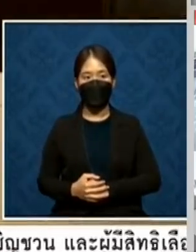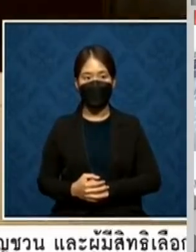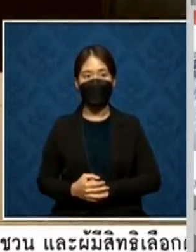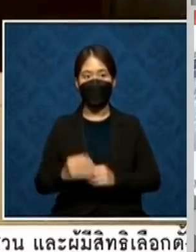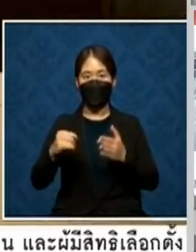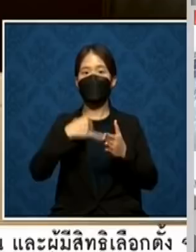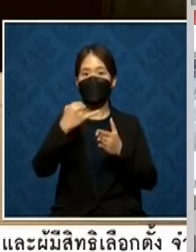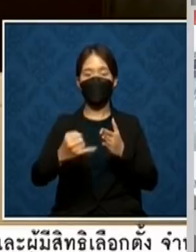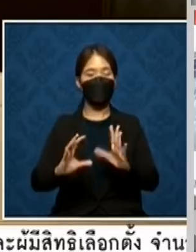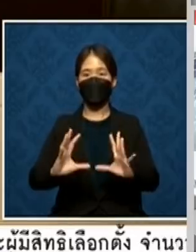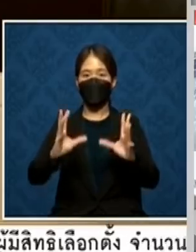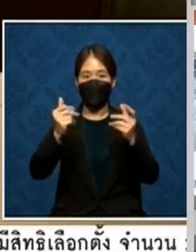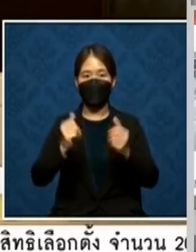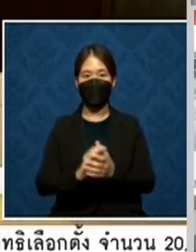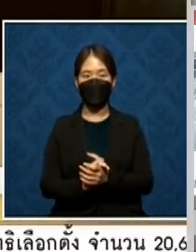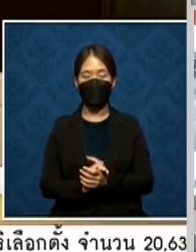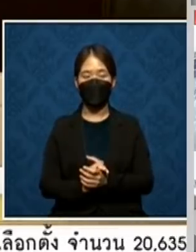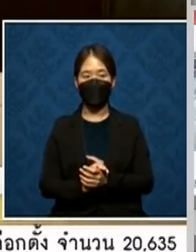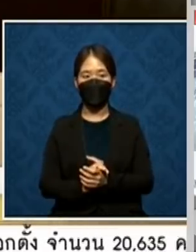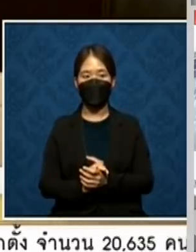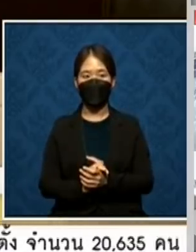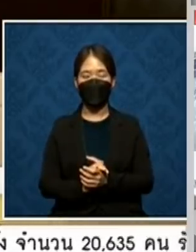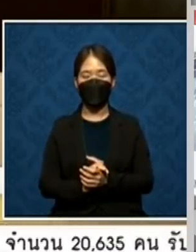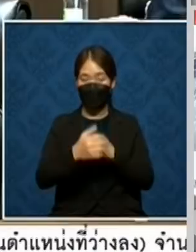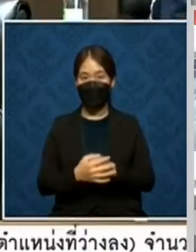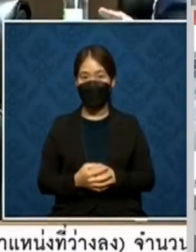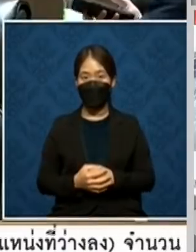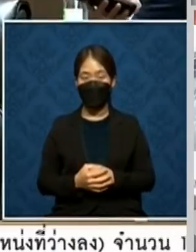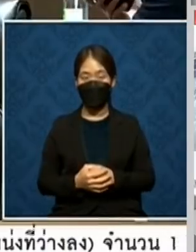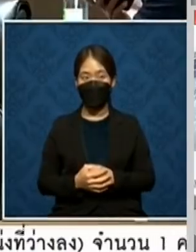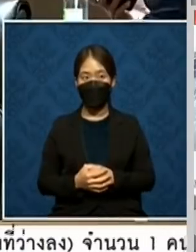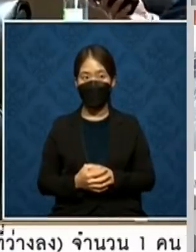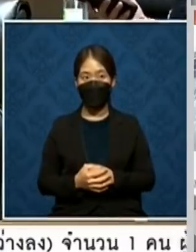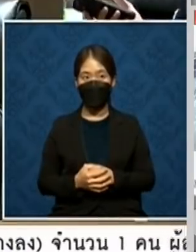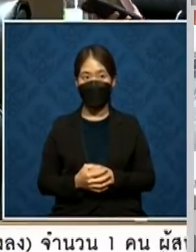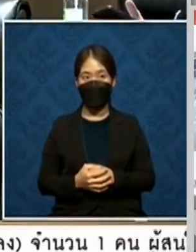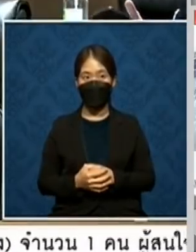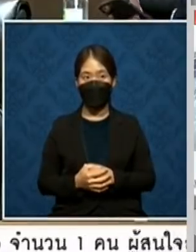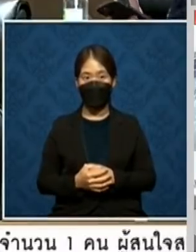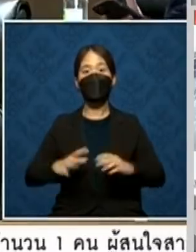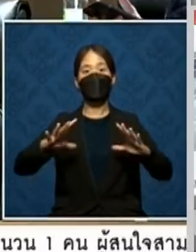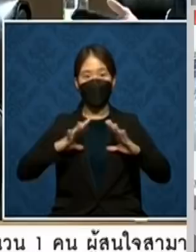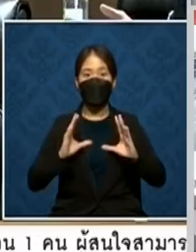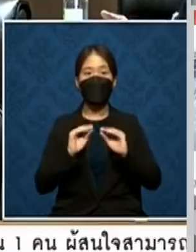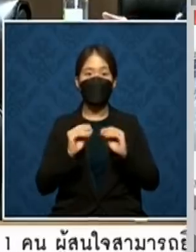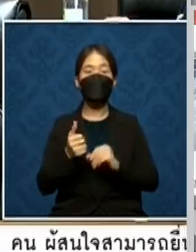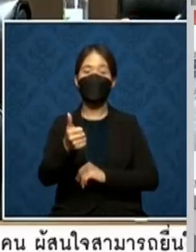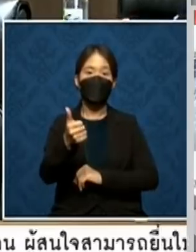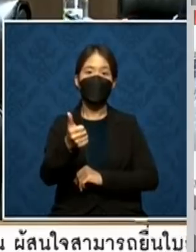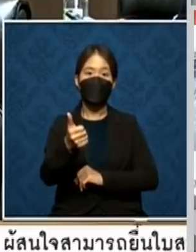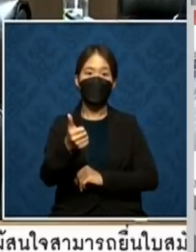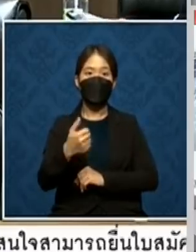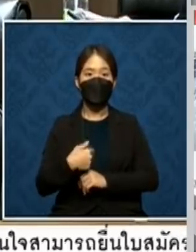ซึ่งตอนนั้นคุณยานีก็มองว่าบรรยากาศที่สภาเนี่ยทั้งนักการเมืองทั้งนักข่าว สื่อสารหารือกันมองแล้วไม่น่าจะส